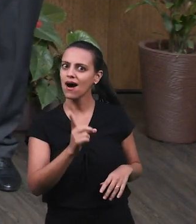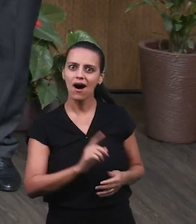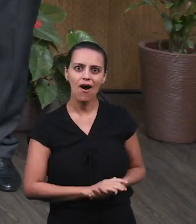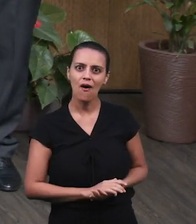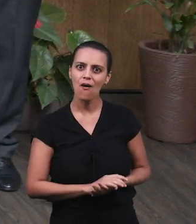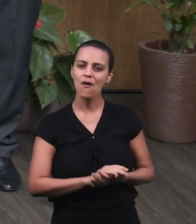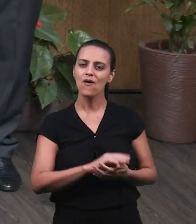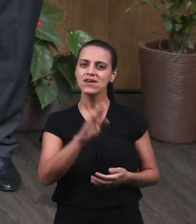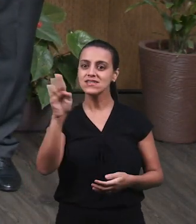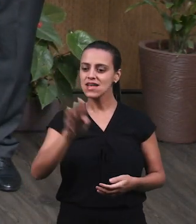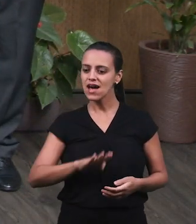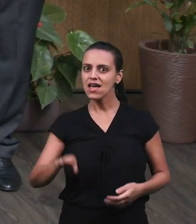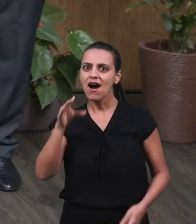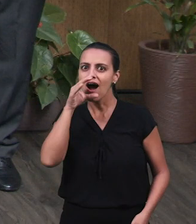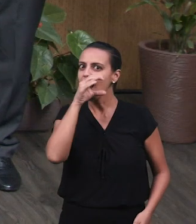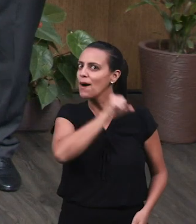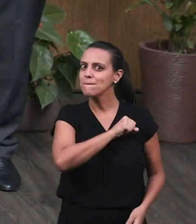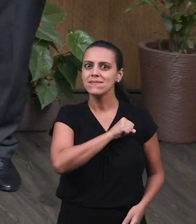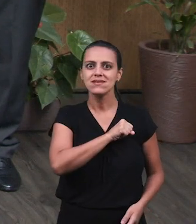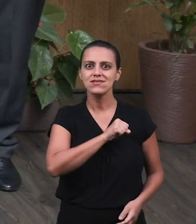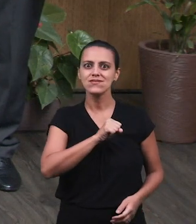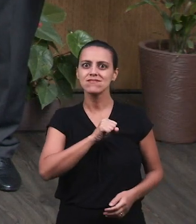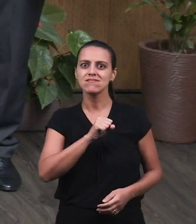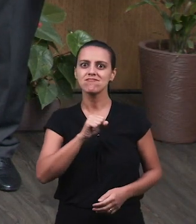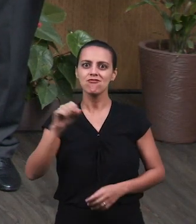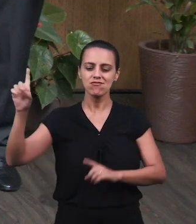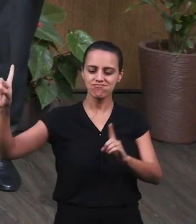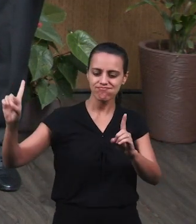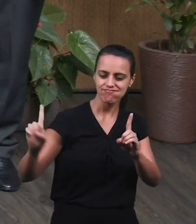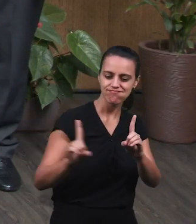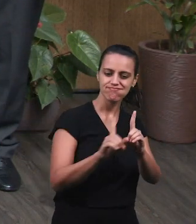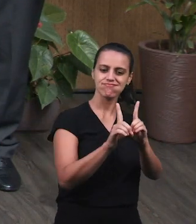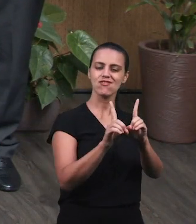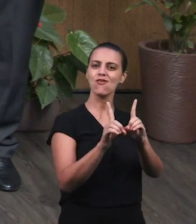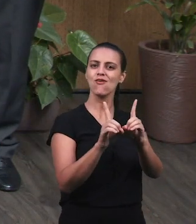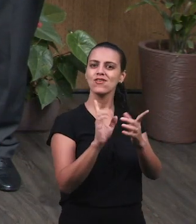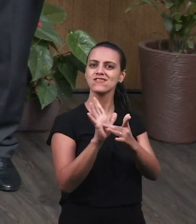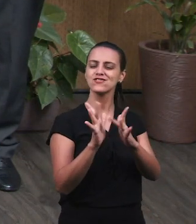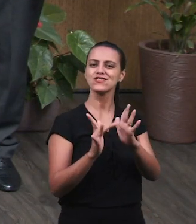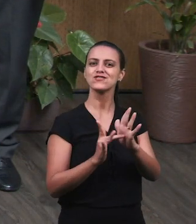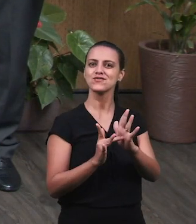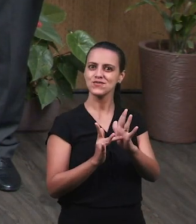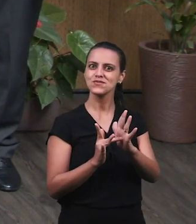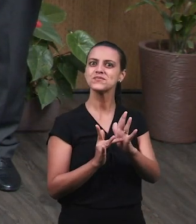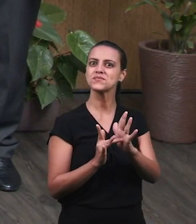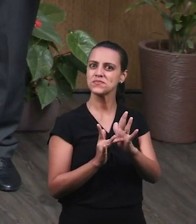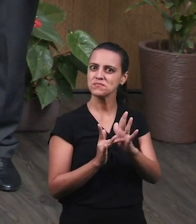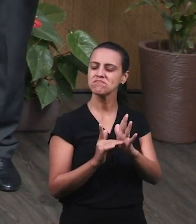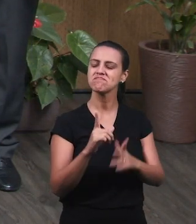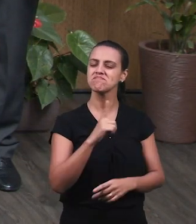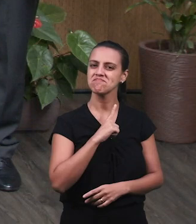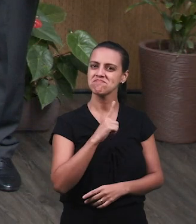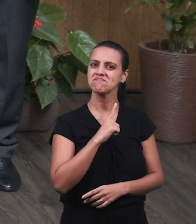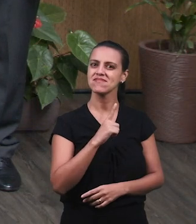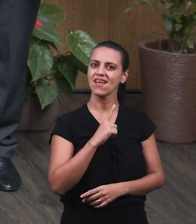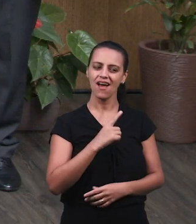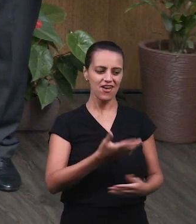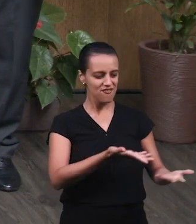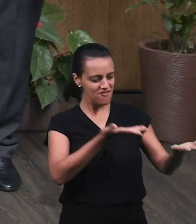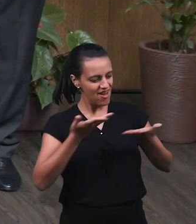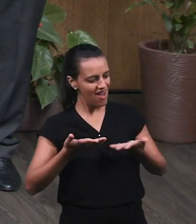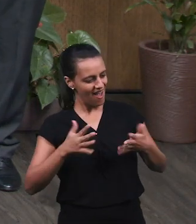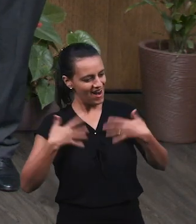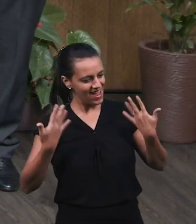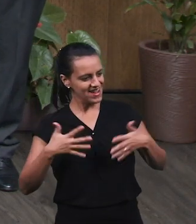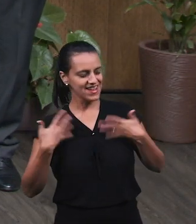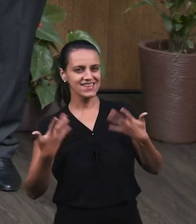la rencontre du Seigneur Jésus. Il a reçu avec joie. Et le résultat